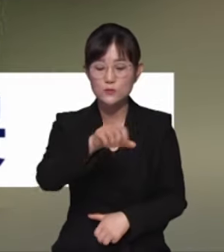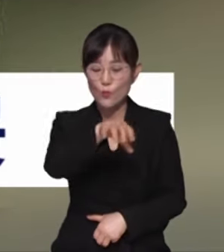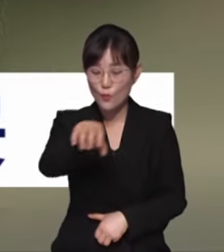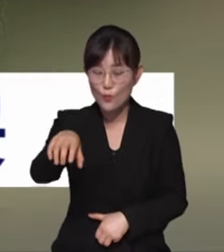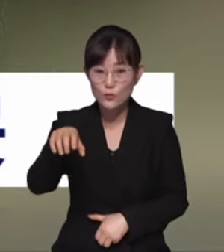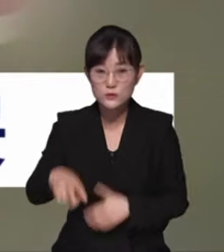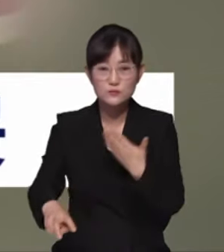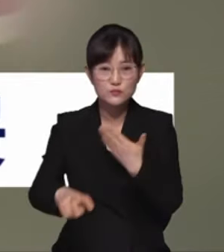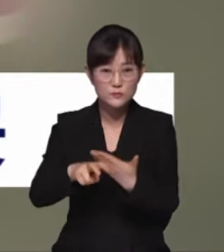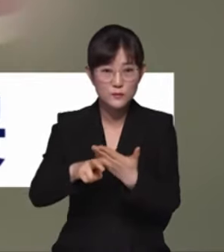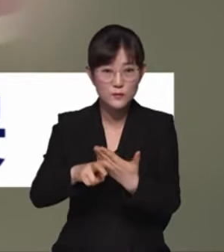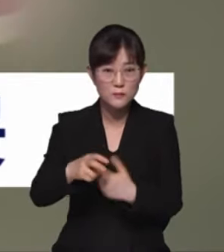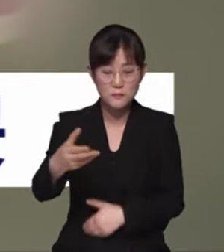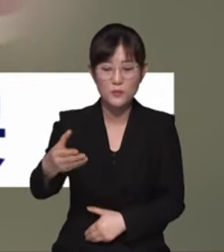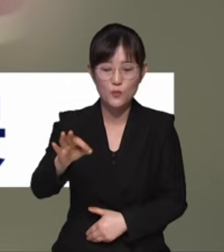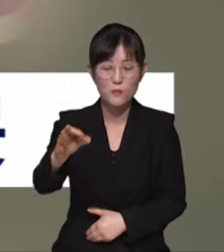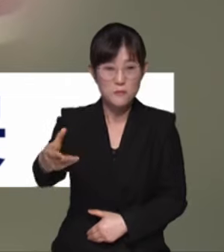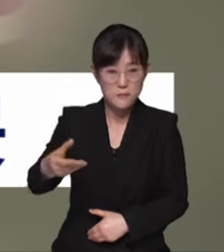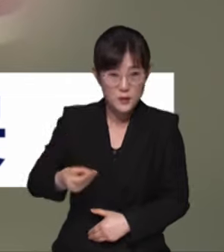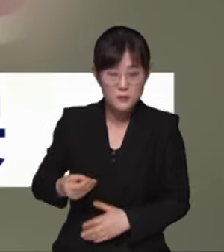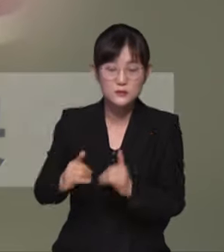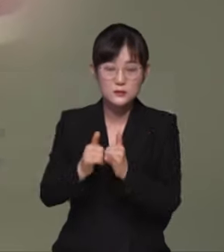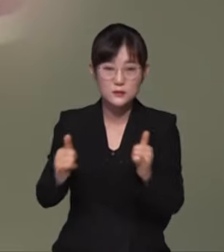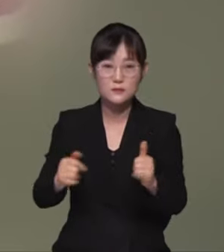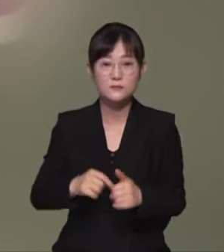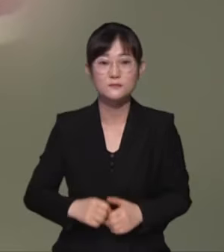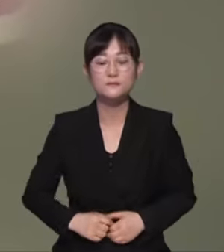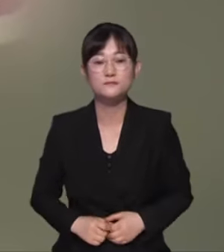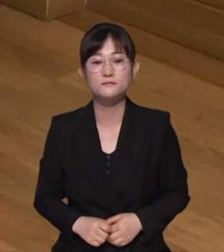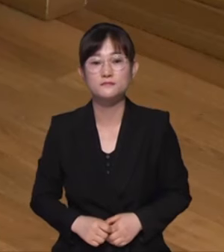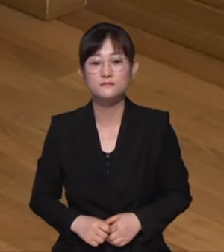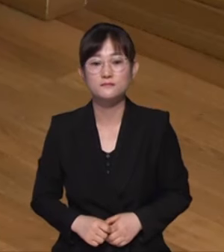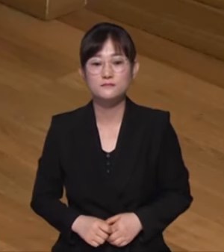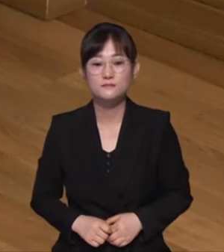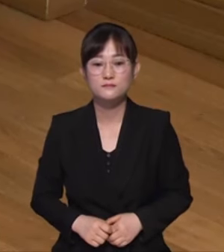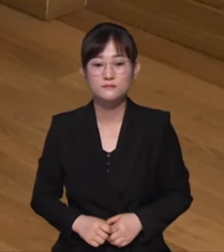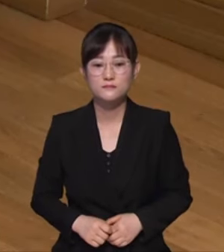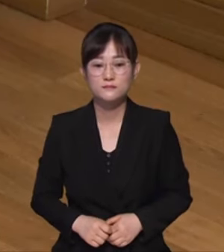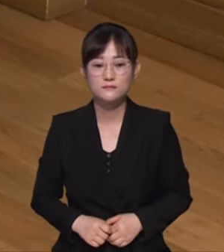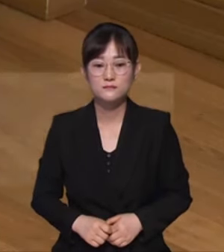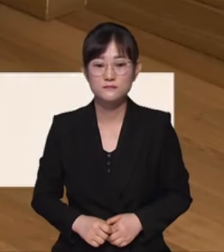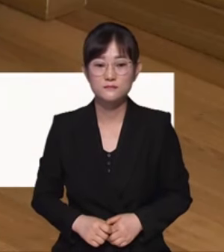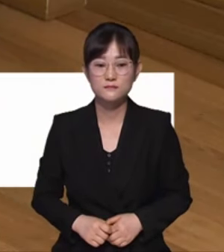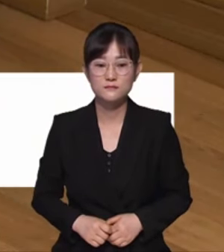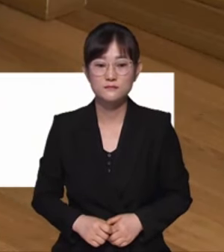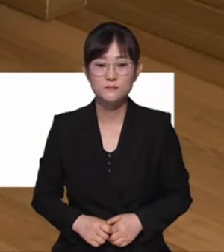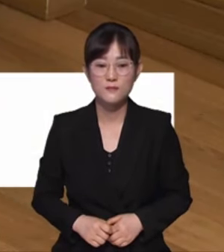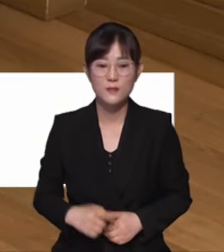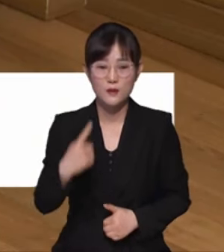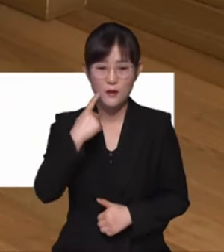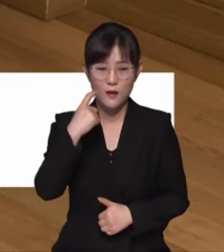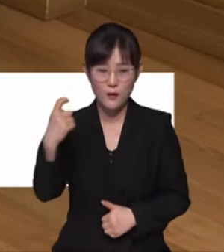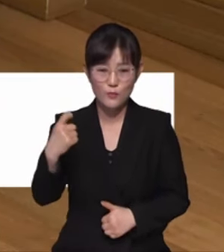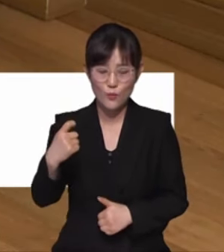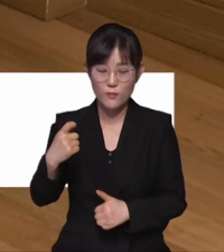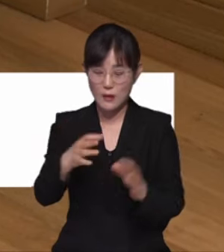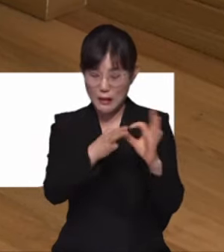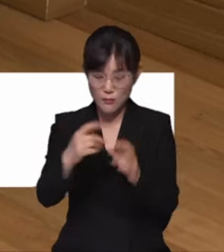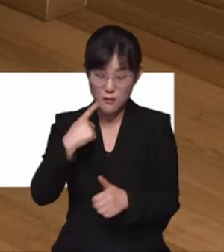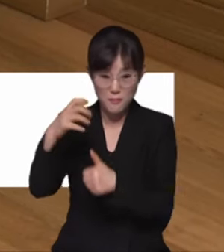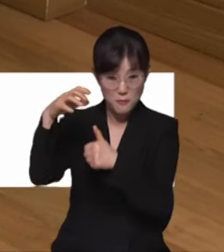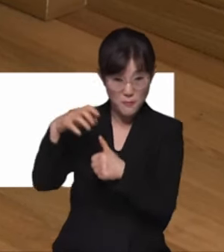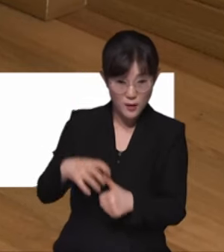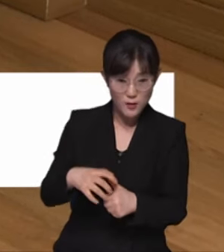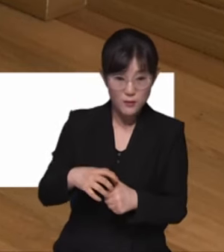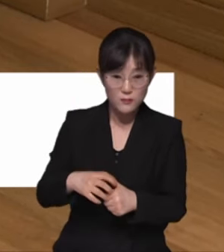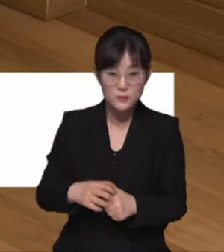불법 대부업체에게 부모들의 연락처를 넘겼다고 말했습니다. 계속 협박을 하는 거예요. 어플에서